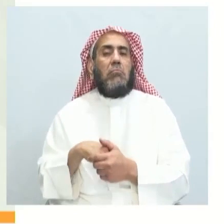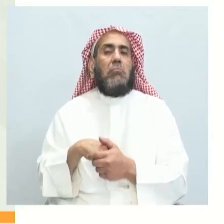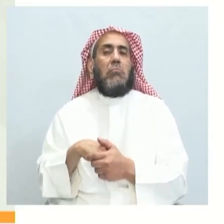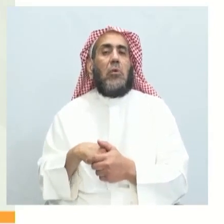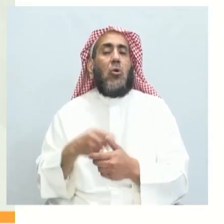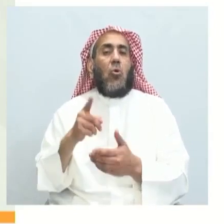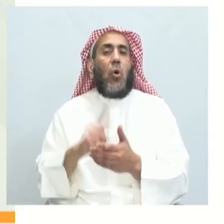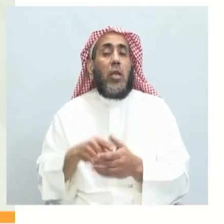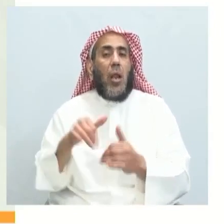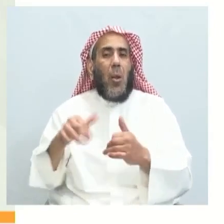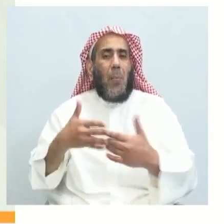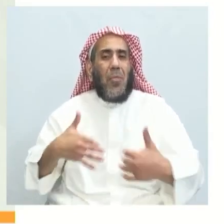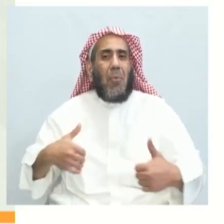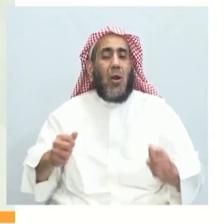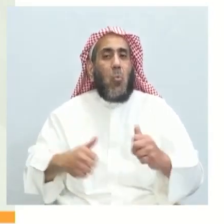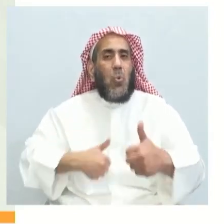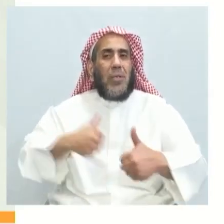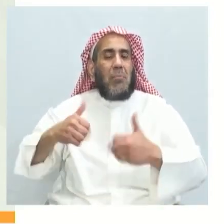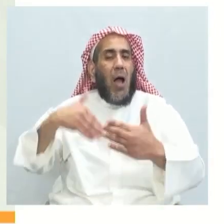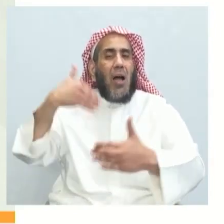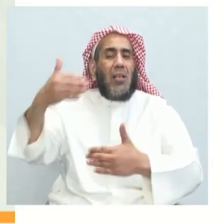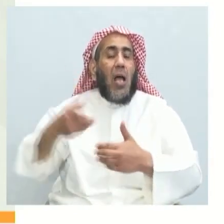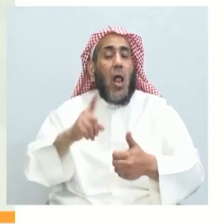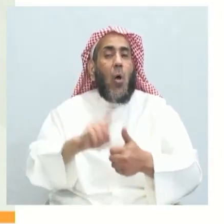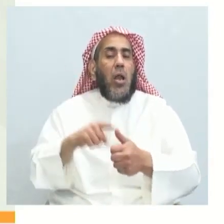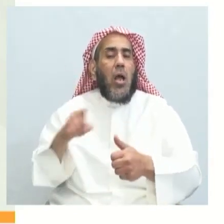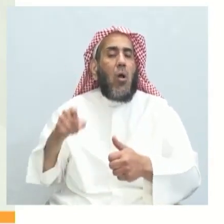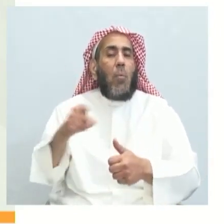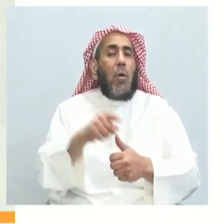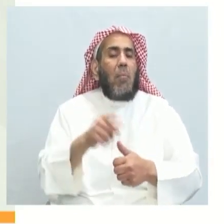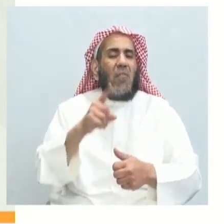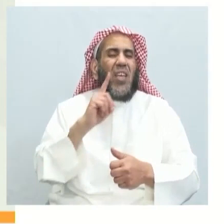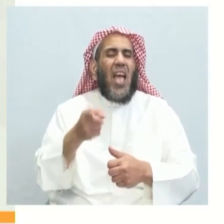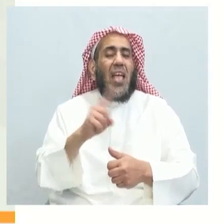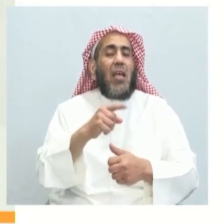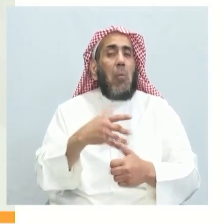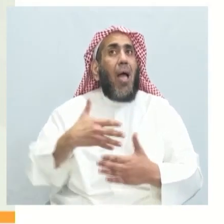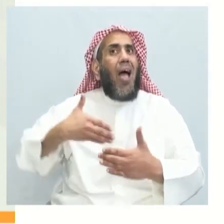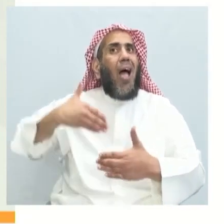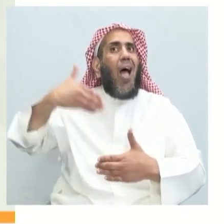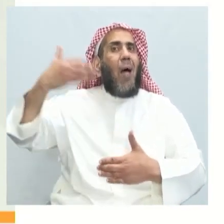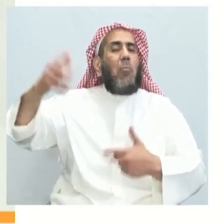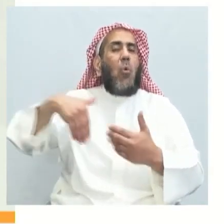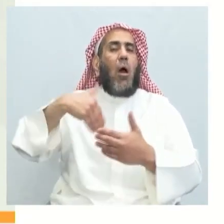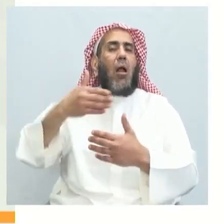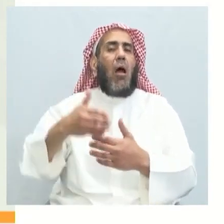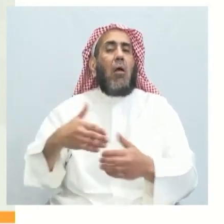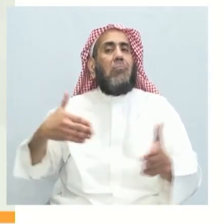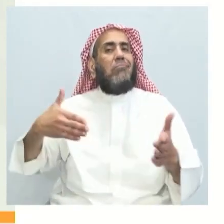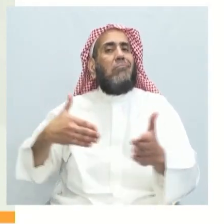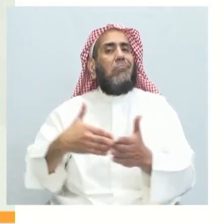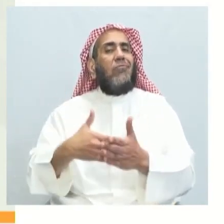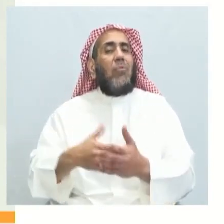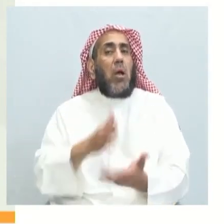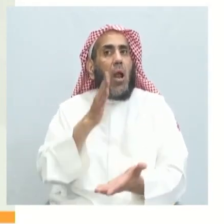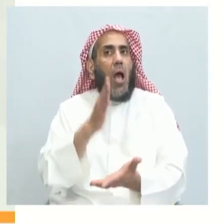وان المضمار اليوم والسباق غدا الا وانكم في ايام امل من ورائه اجل فمن